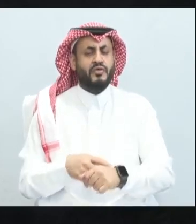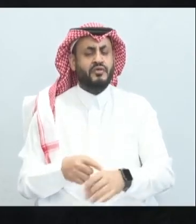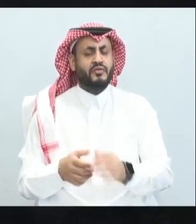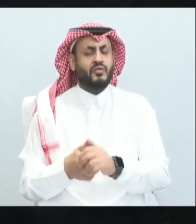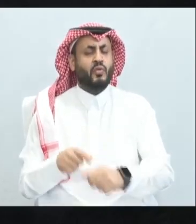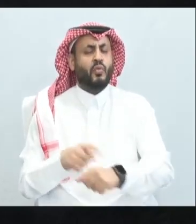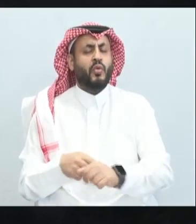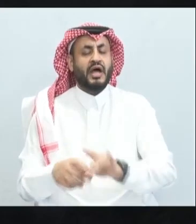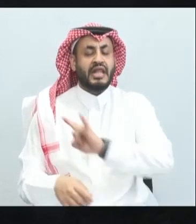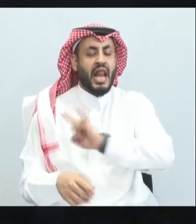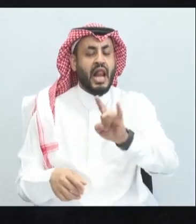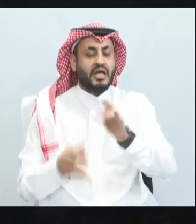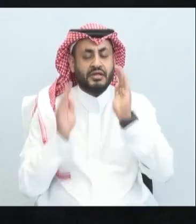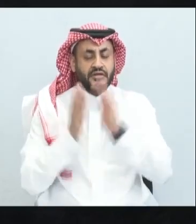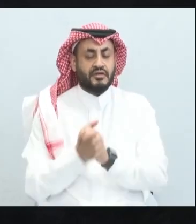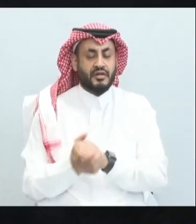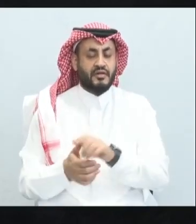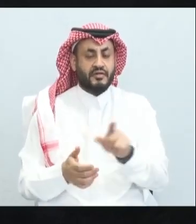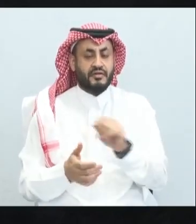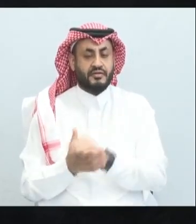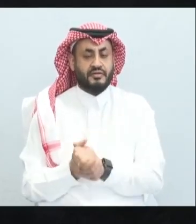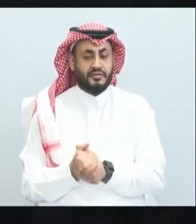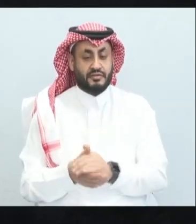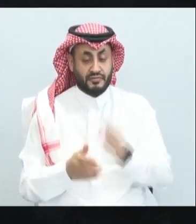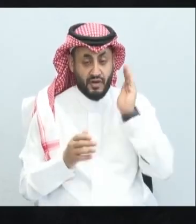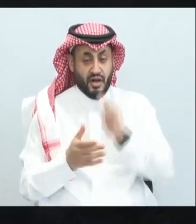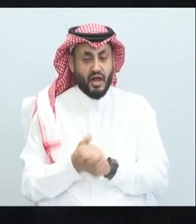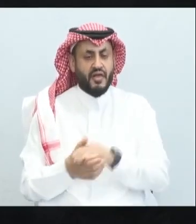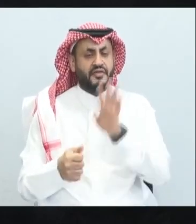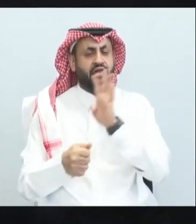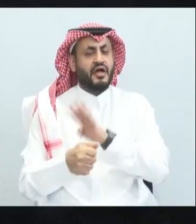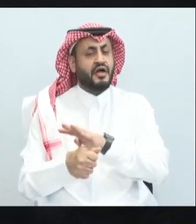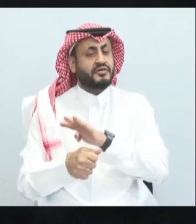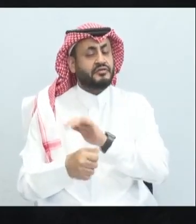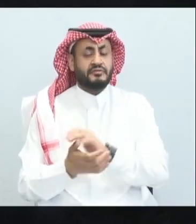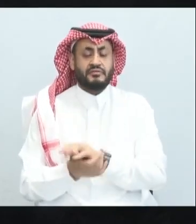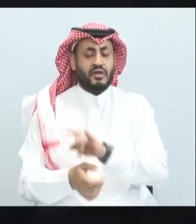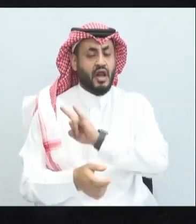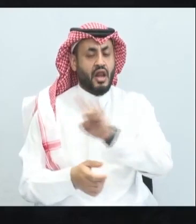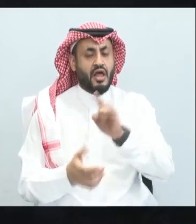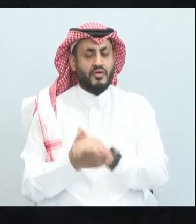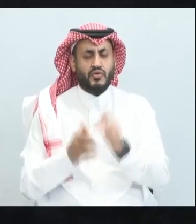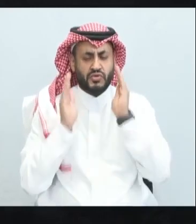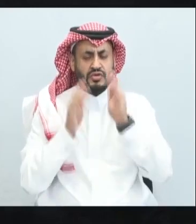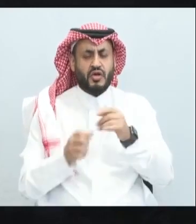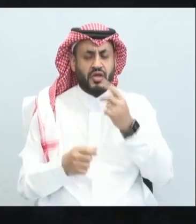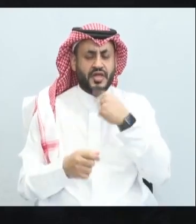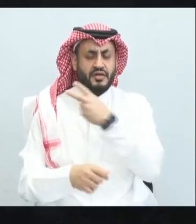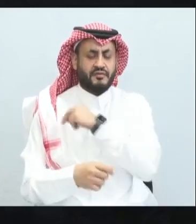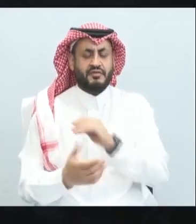النهي مثل ماذا مثل بعد صلاه العصر فلا يجوز له ان يتنفل ويكثر من